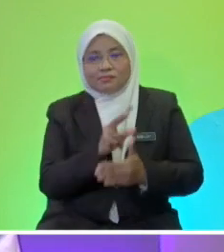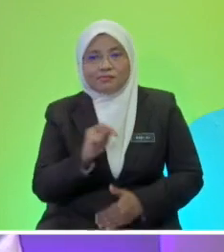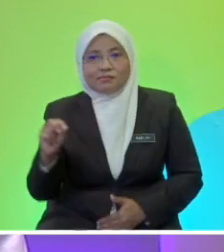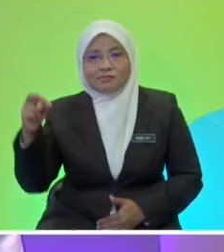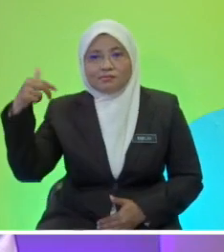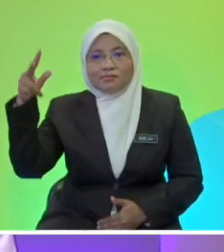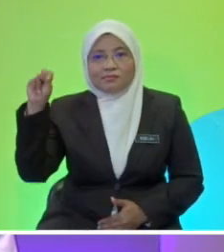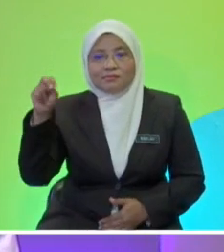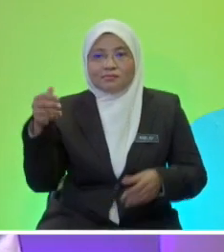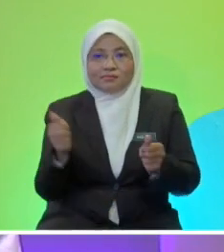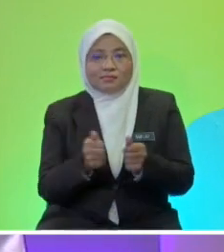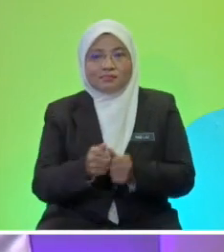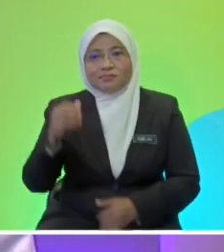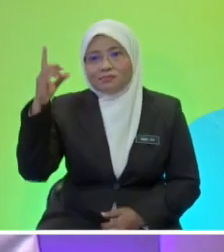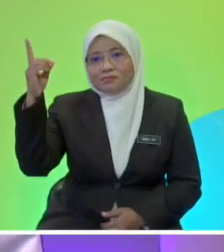DNA